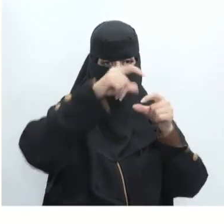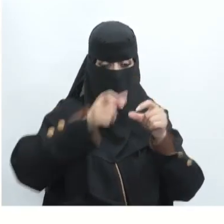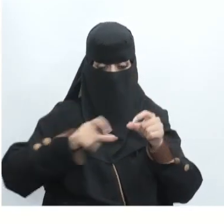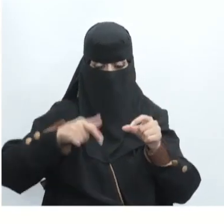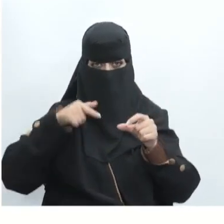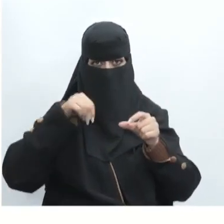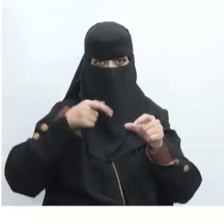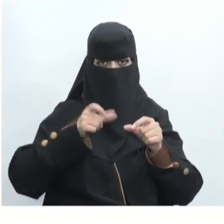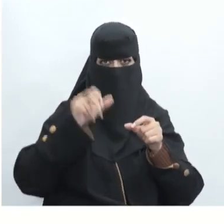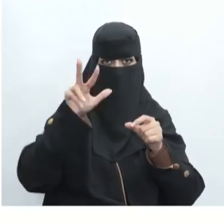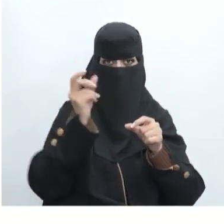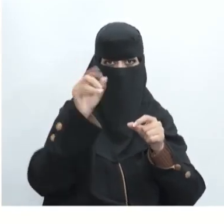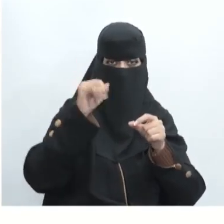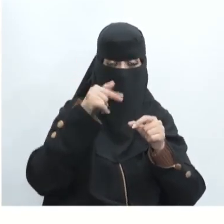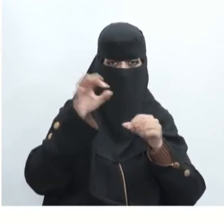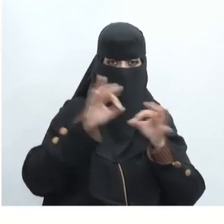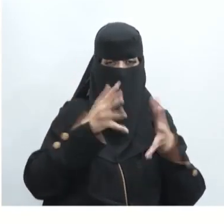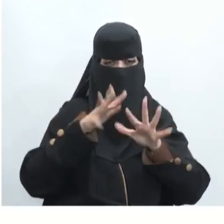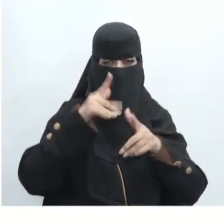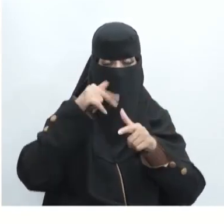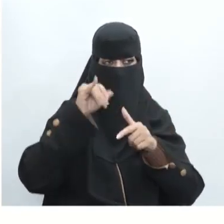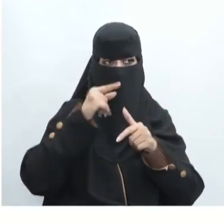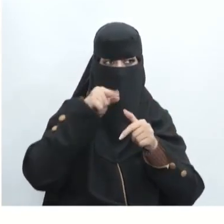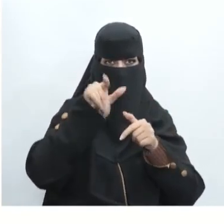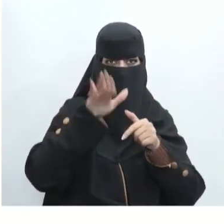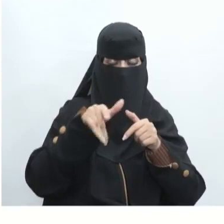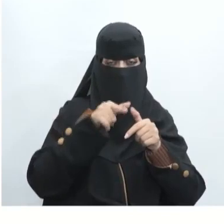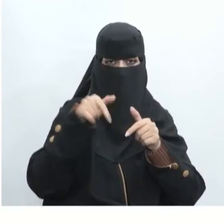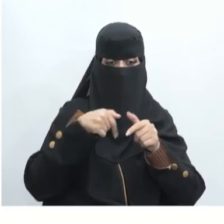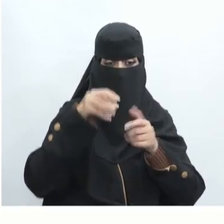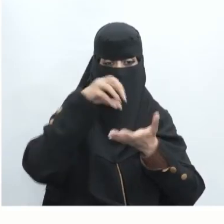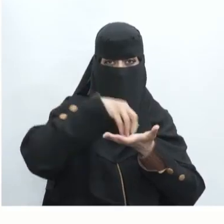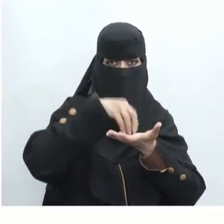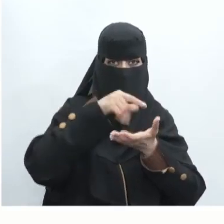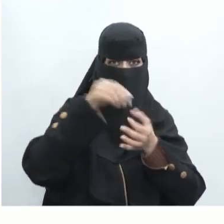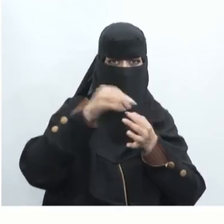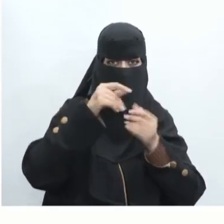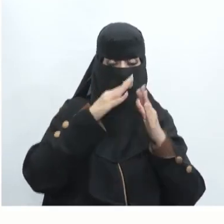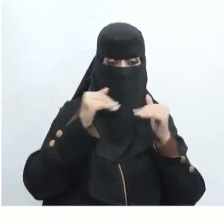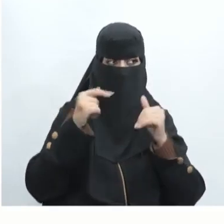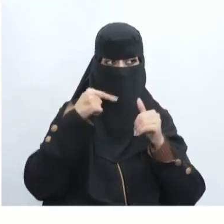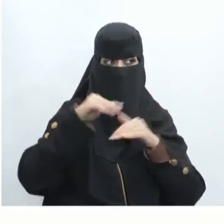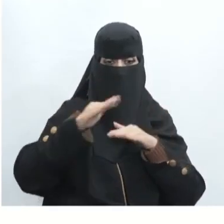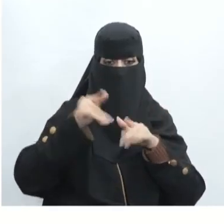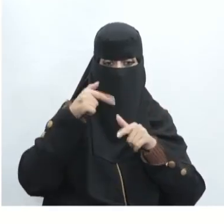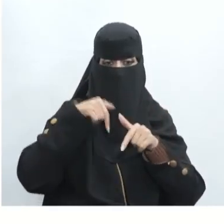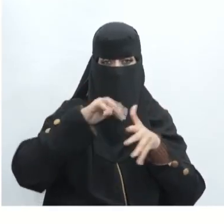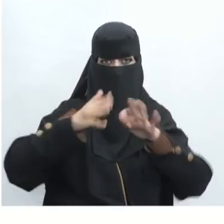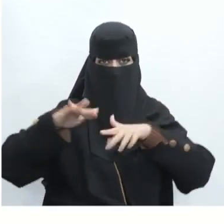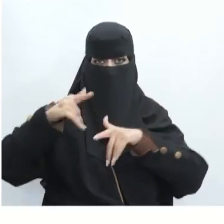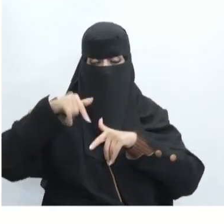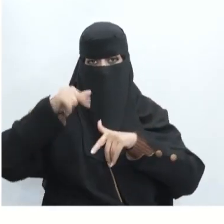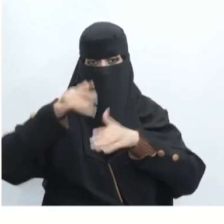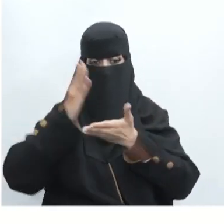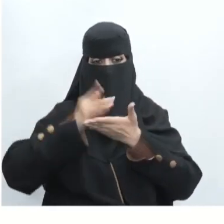نهر النيل نلاحظ ابنه الطلاب تقريبيا هذا هو موضع نهر النيل السهول الساحليه للبحر المتوسط